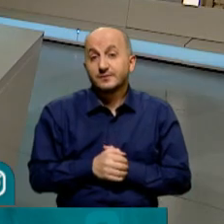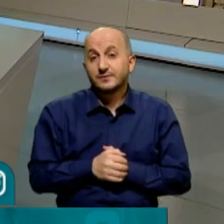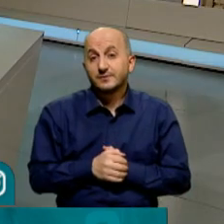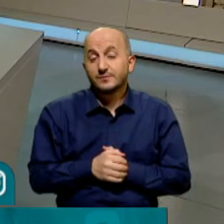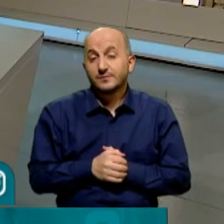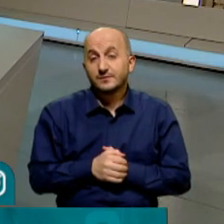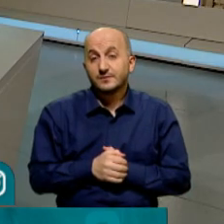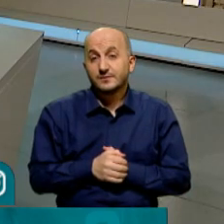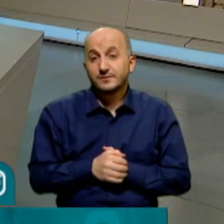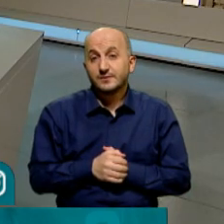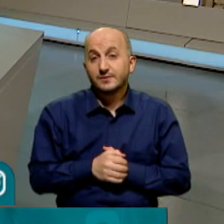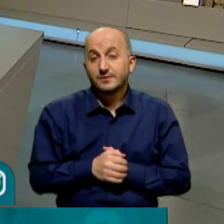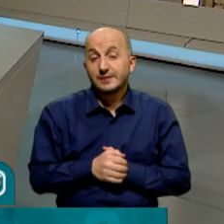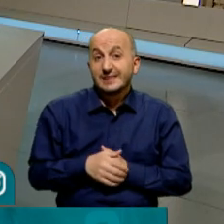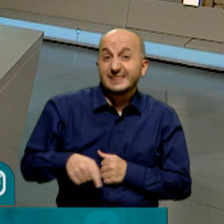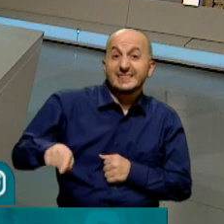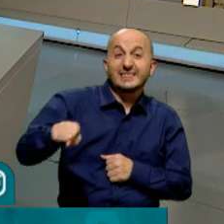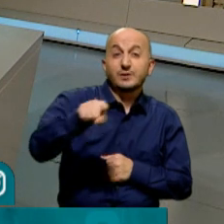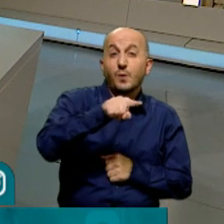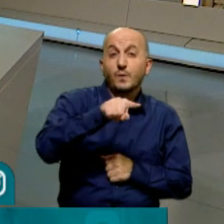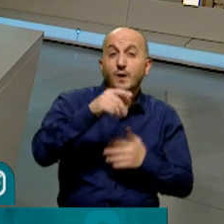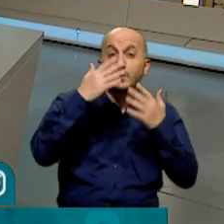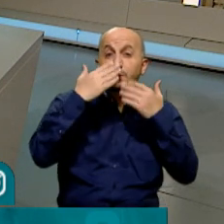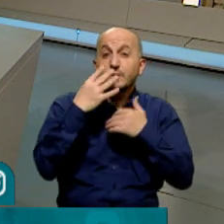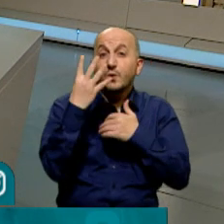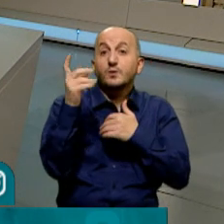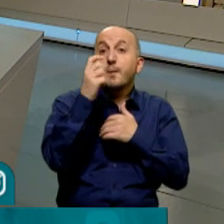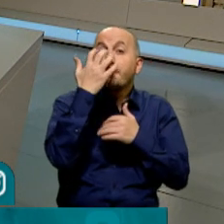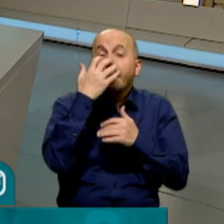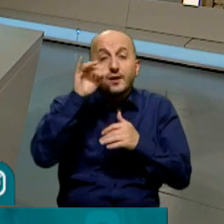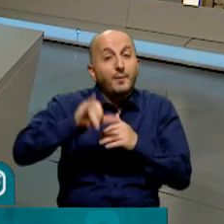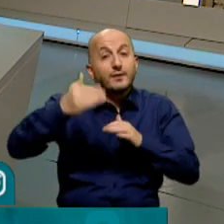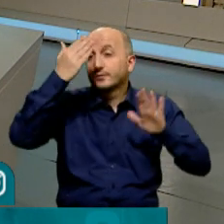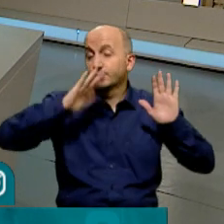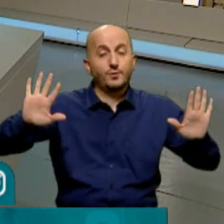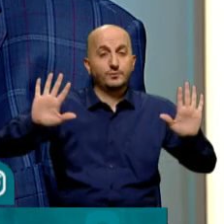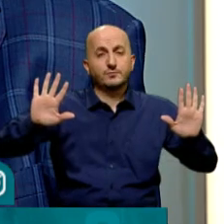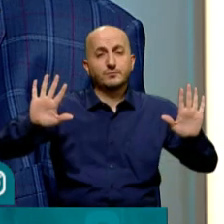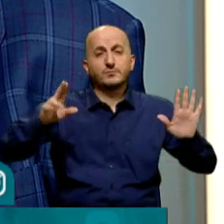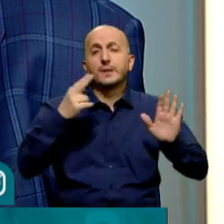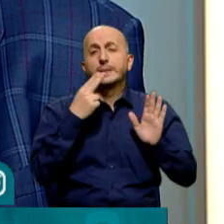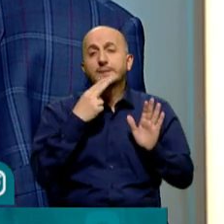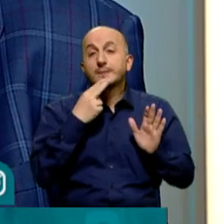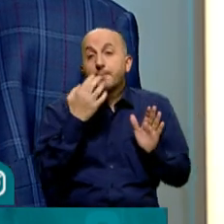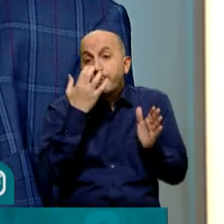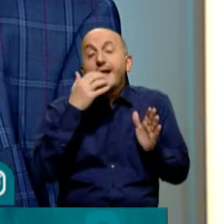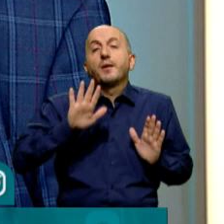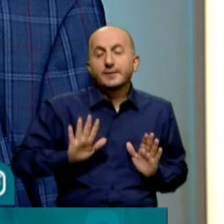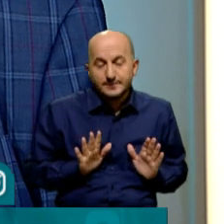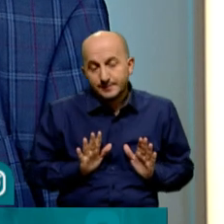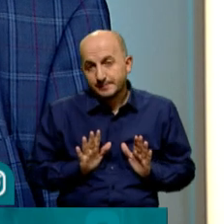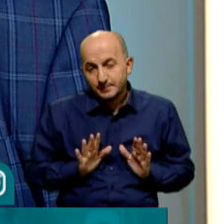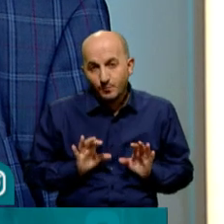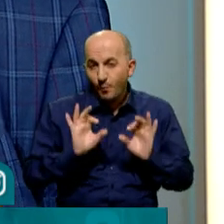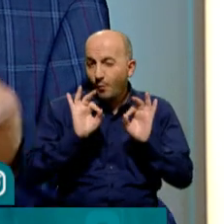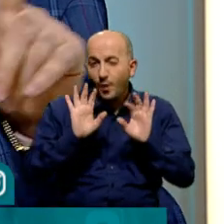عَدَّةٍ تَعْتَدُّونَهَا Sizin onlar üzerinde bir iddet hakkınız yoktur. Hanımefendiler ne yapmazlar? Artık iddet beklemezler. Peki böyle bir